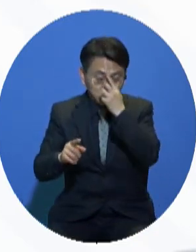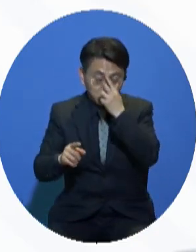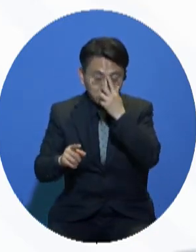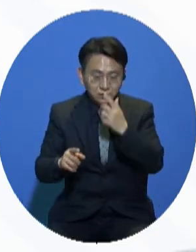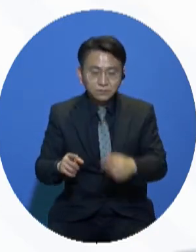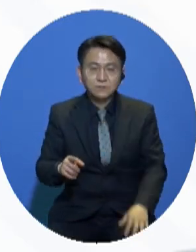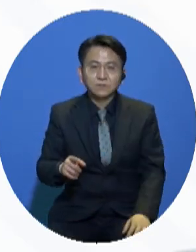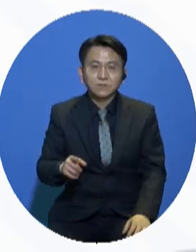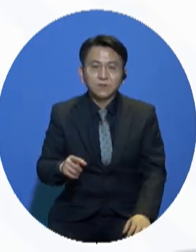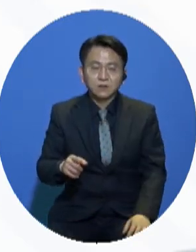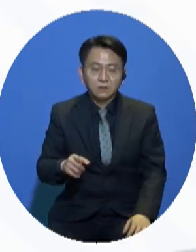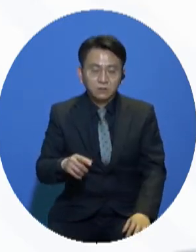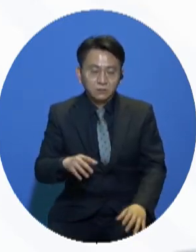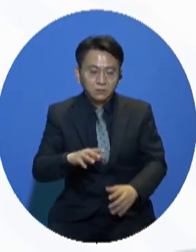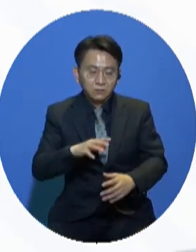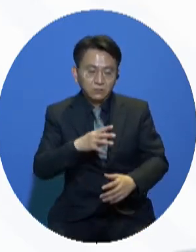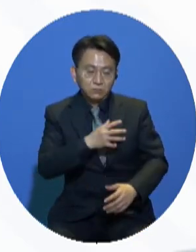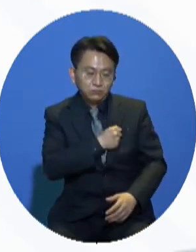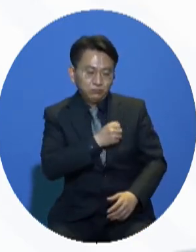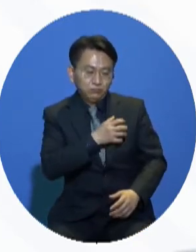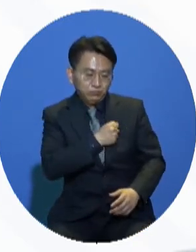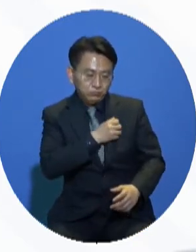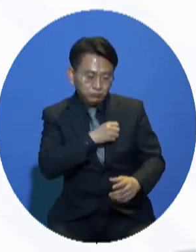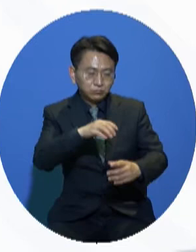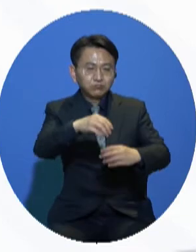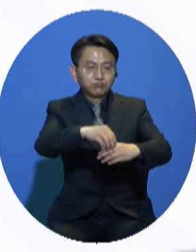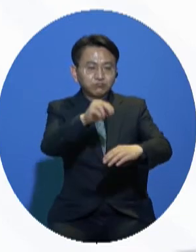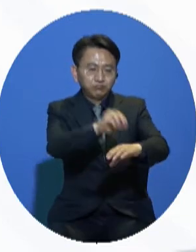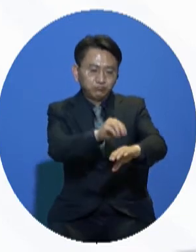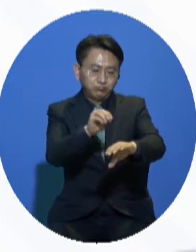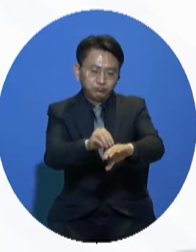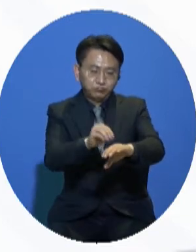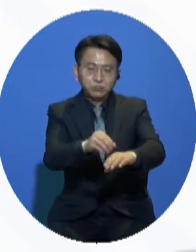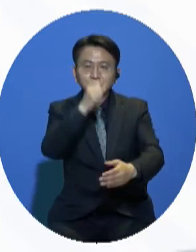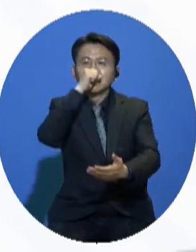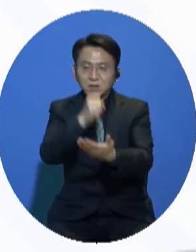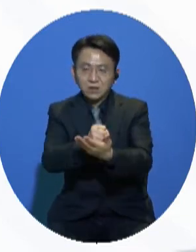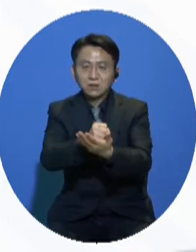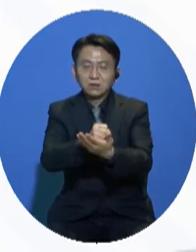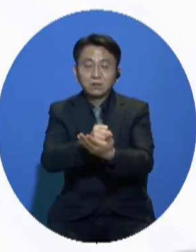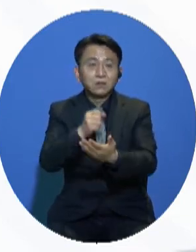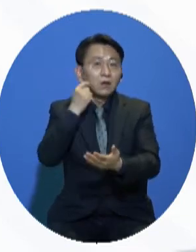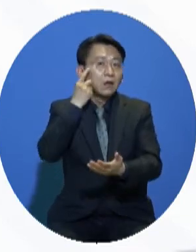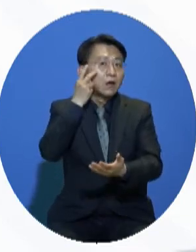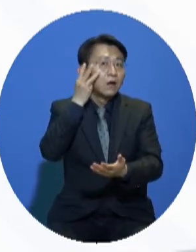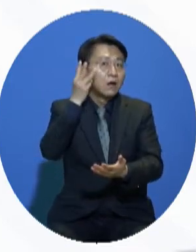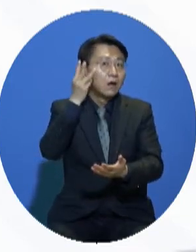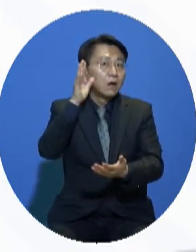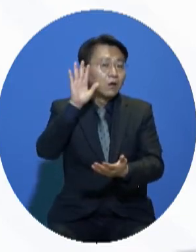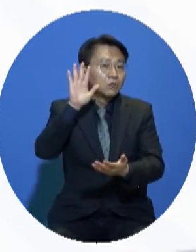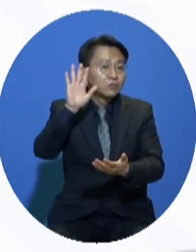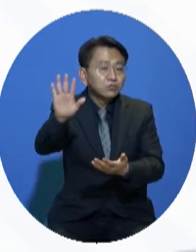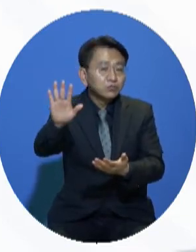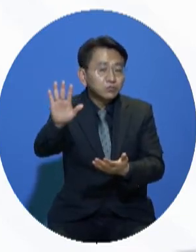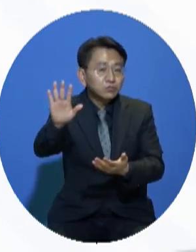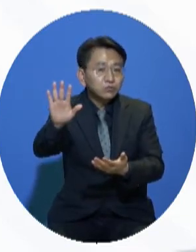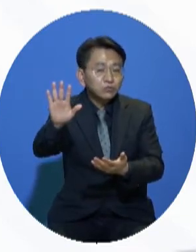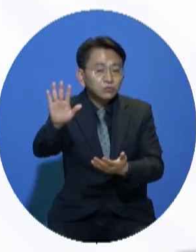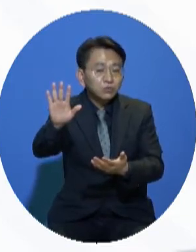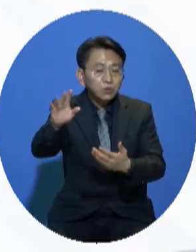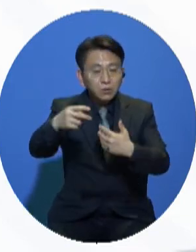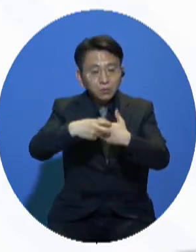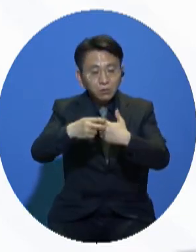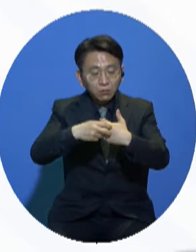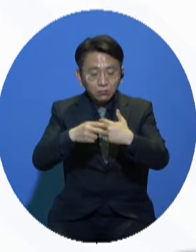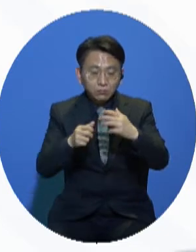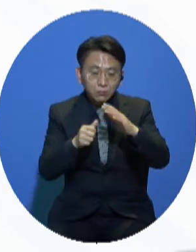제 맥박을 보고서 그냥 정상이다라고 했었습니다. 그런데 몇 달 뒤에 제가 다시